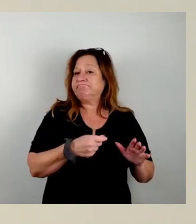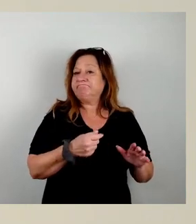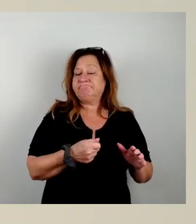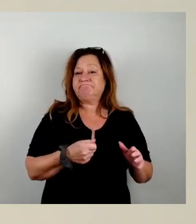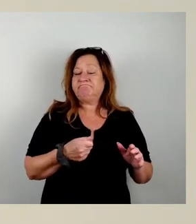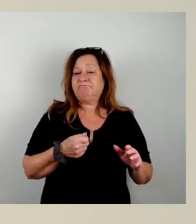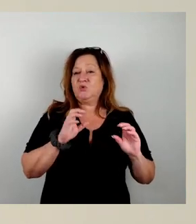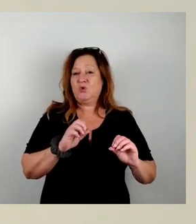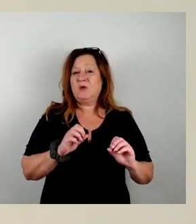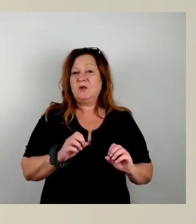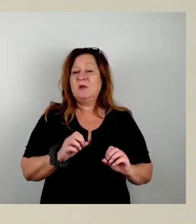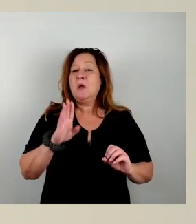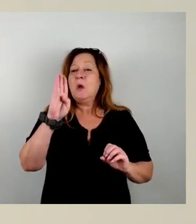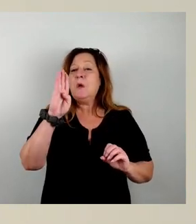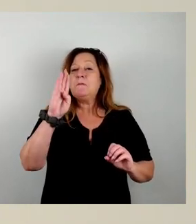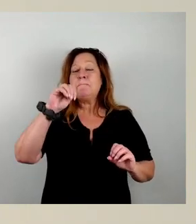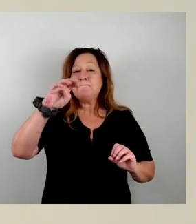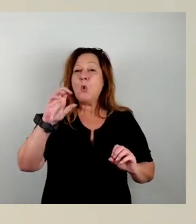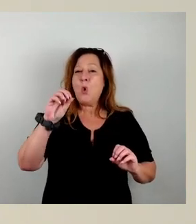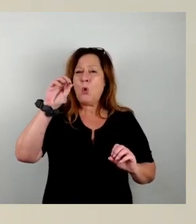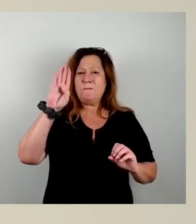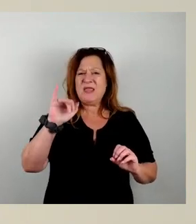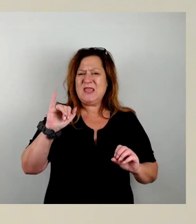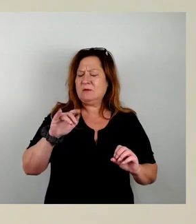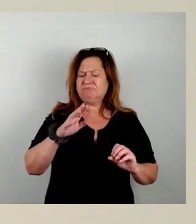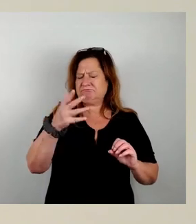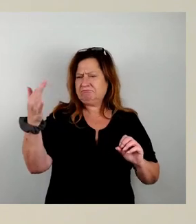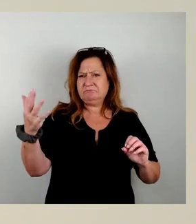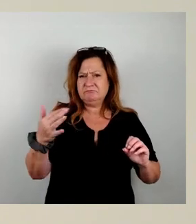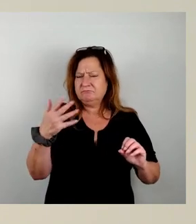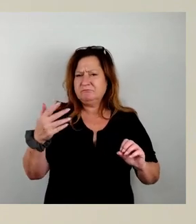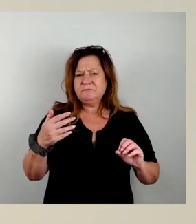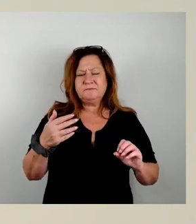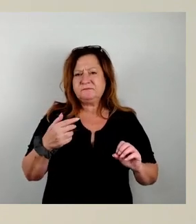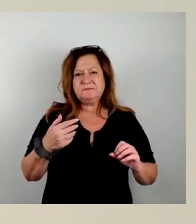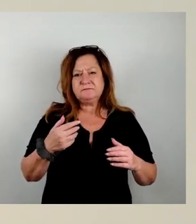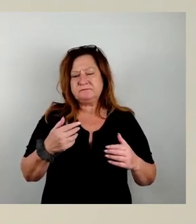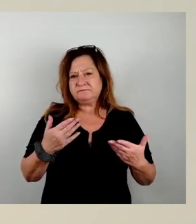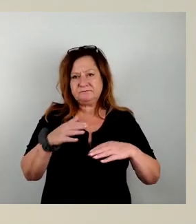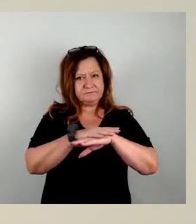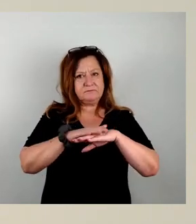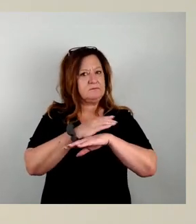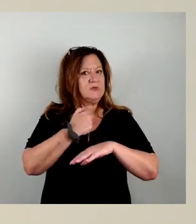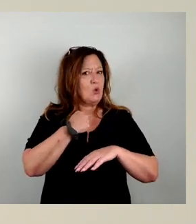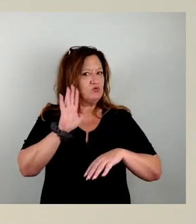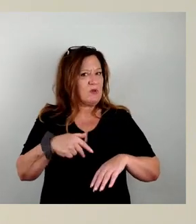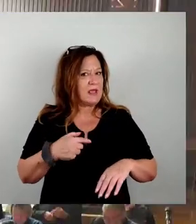Mobi-Shuttle ist ein gefördertes Projekt, zu dem wir uns hier im Stadtrat, oder Sie sich im Stadtrat bekannt haben. Läuft noch bis